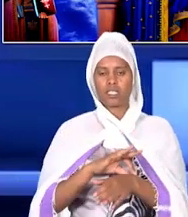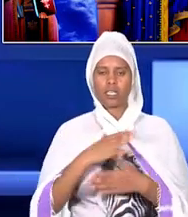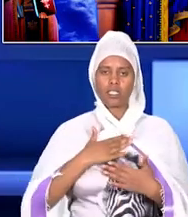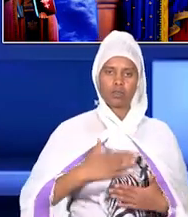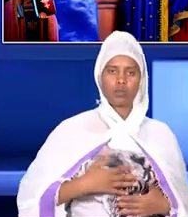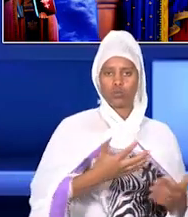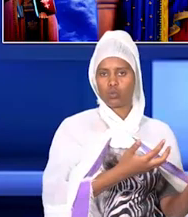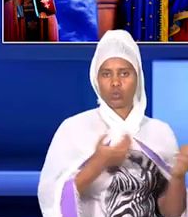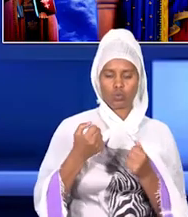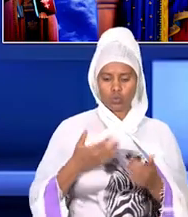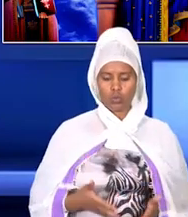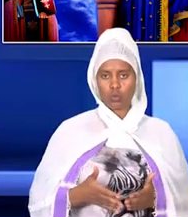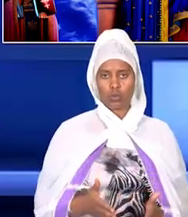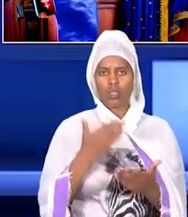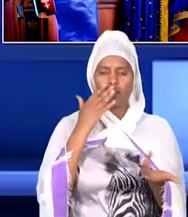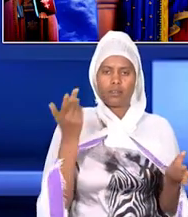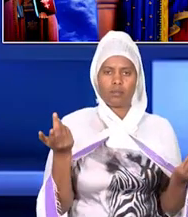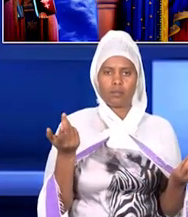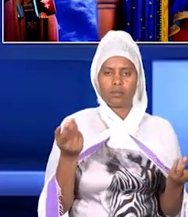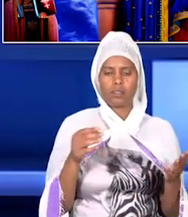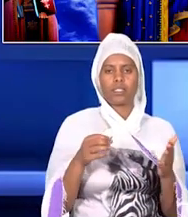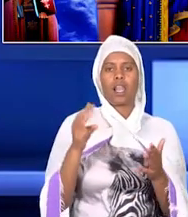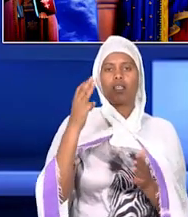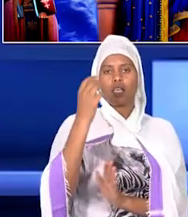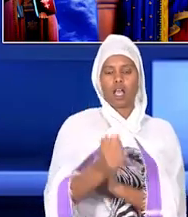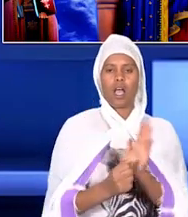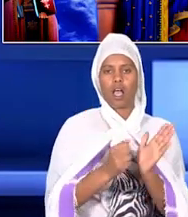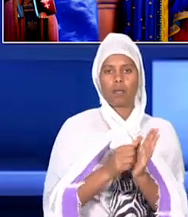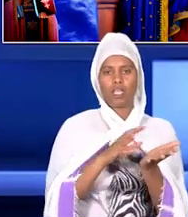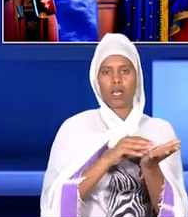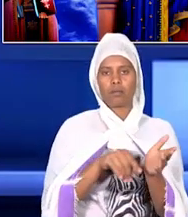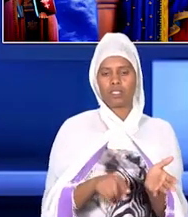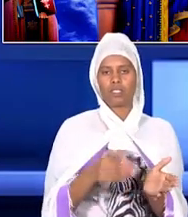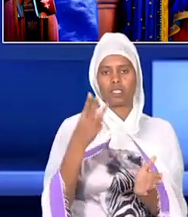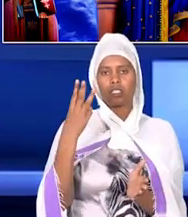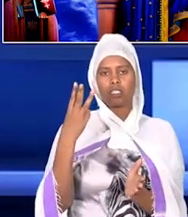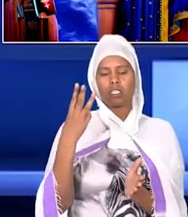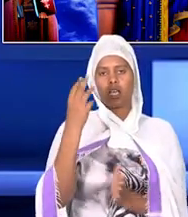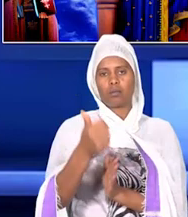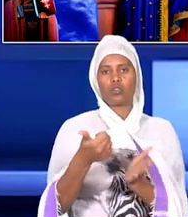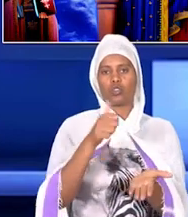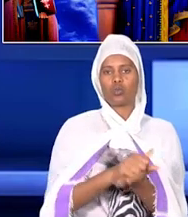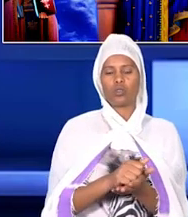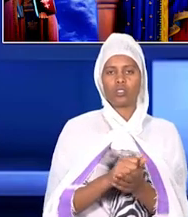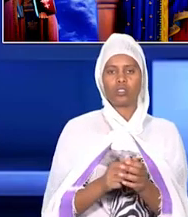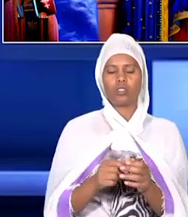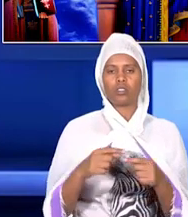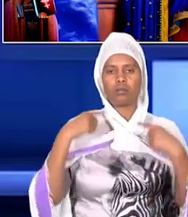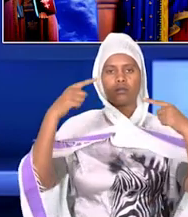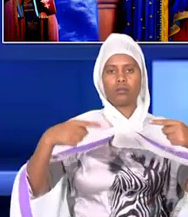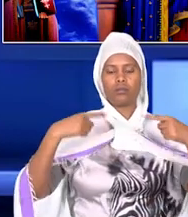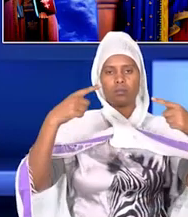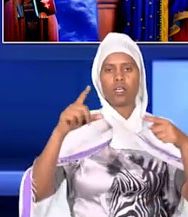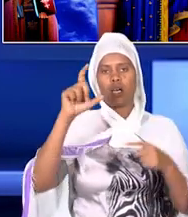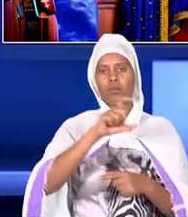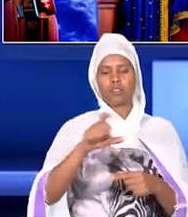كاب سقاء سقاء خاب نفسها نفس وسيدو مولاد انتاعد ليه سلاسة عمات أبزي مزنحو سلاسة عمات شدي شوارحين